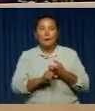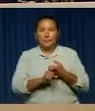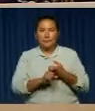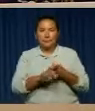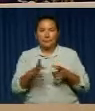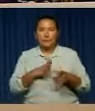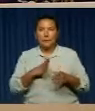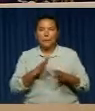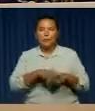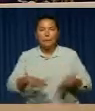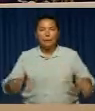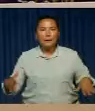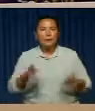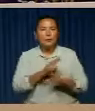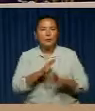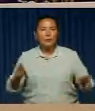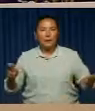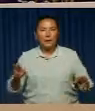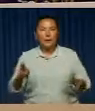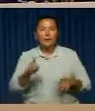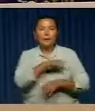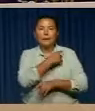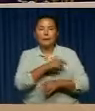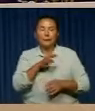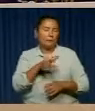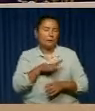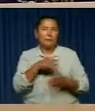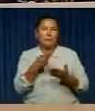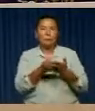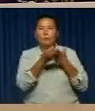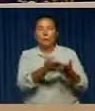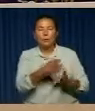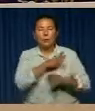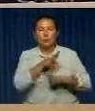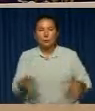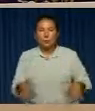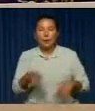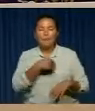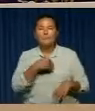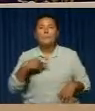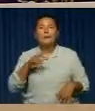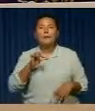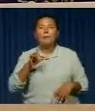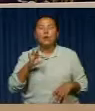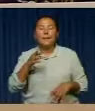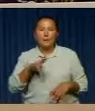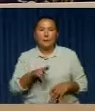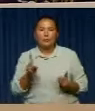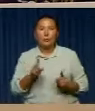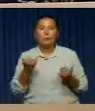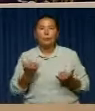балалар. Ол балаларда ешқандай клиникалық белгі болған жоқ бүгін таңда. Ал пневмония деп отырмыз қода. Біз